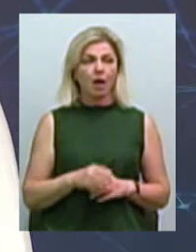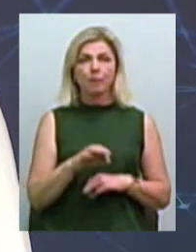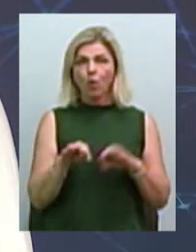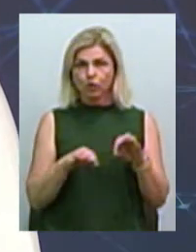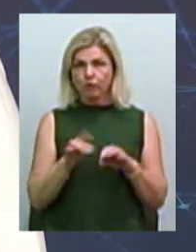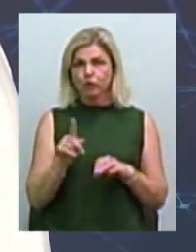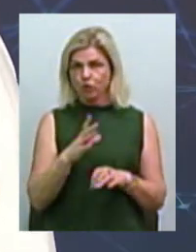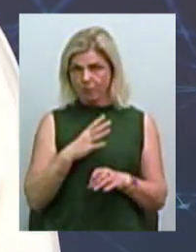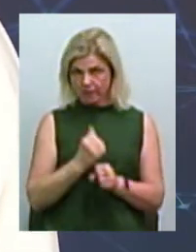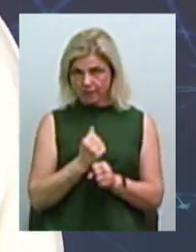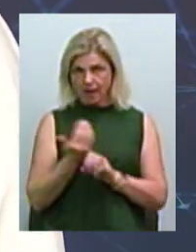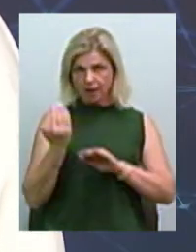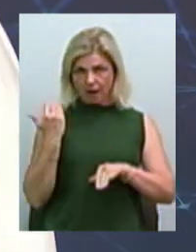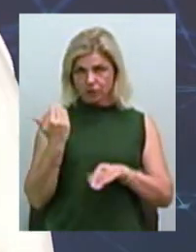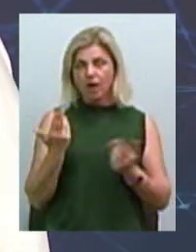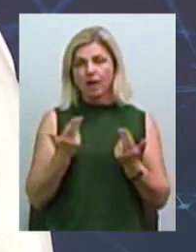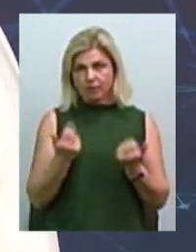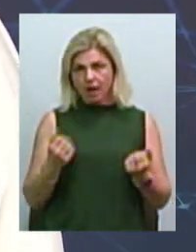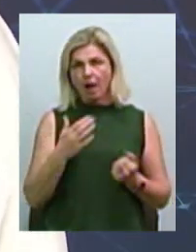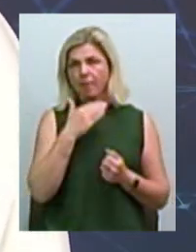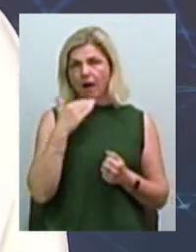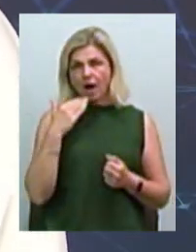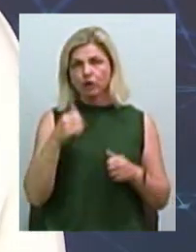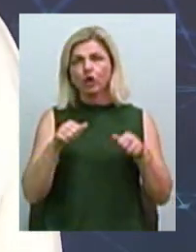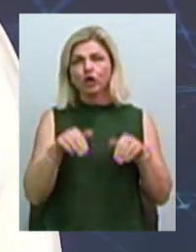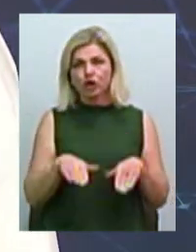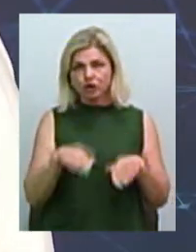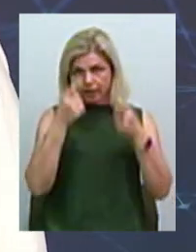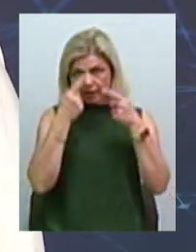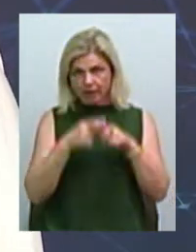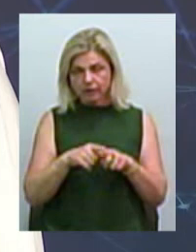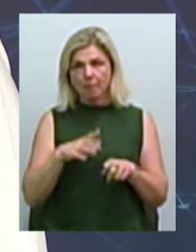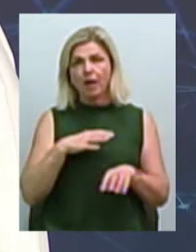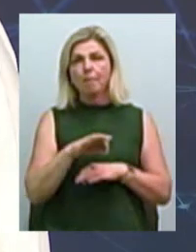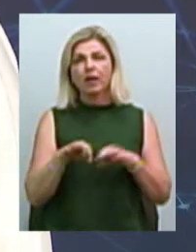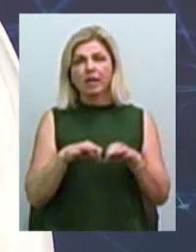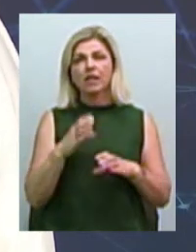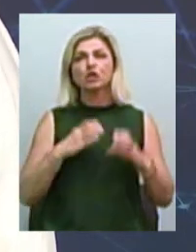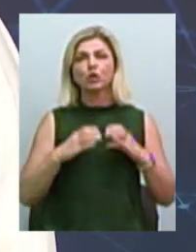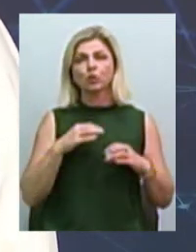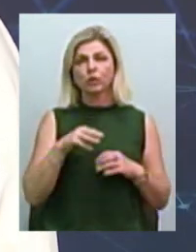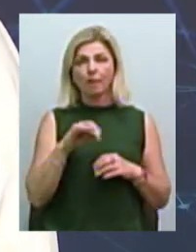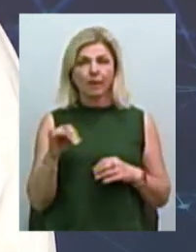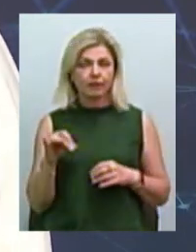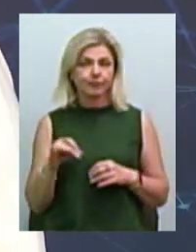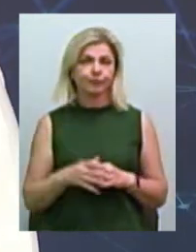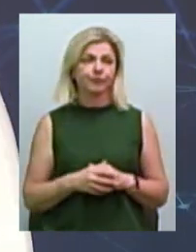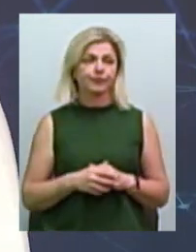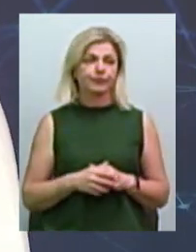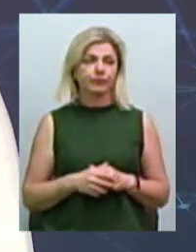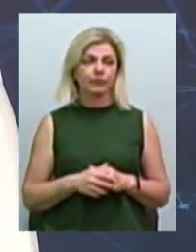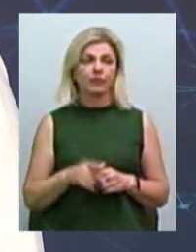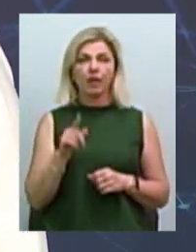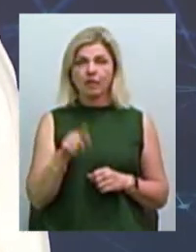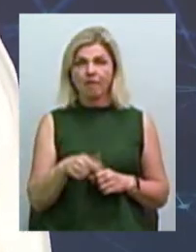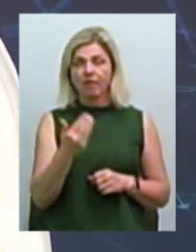нинішнє? Дуже багато рішень технічних проєктувалися інститутами. Ну, я для себе нагадую, що навіть коли ви